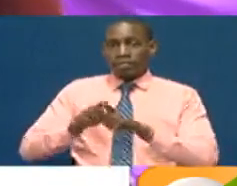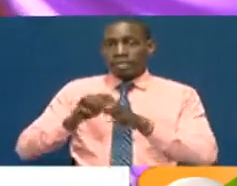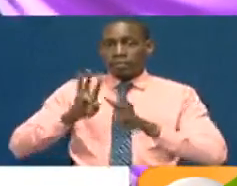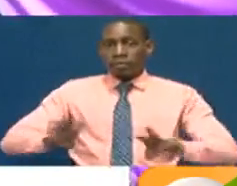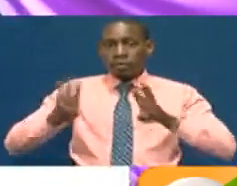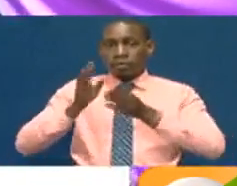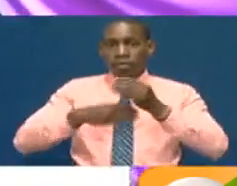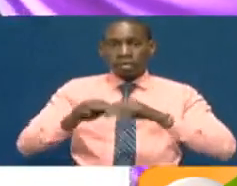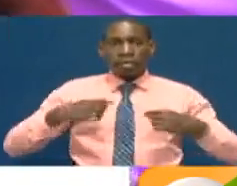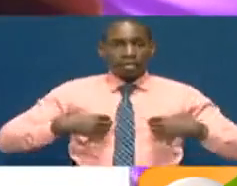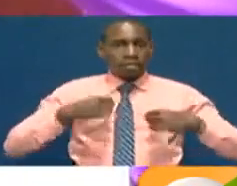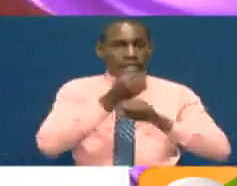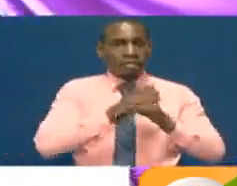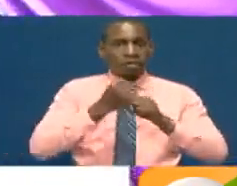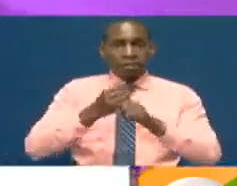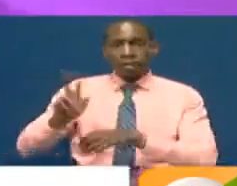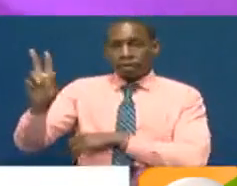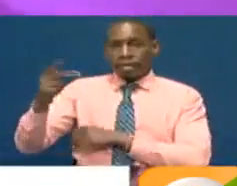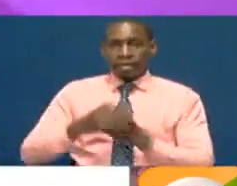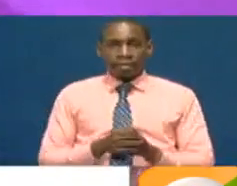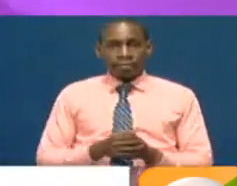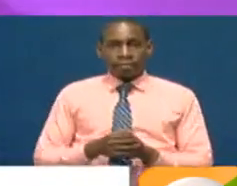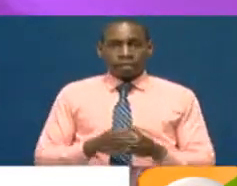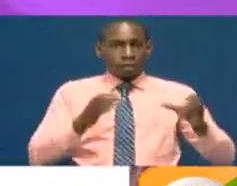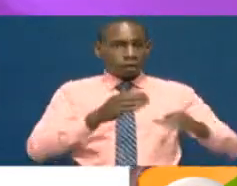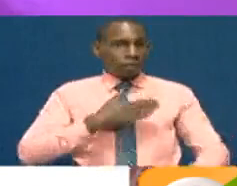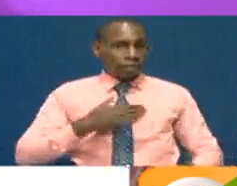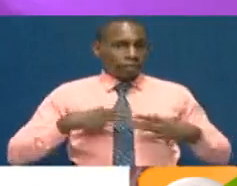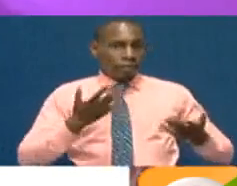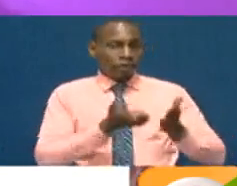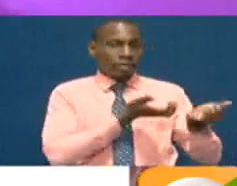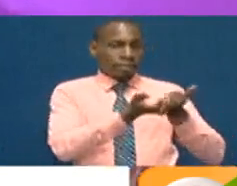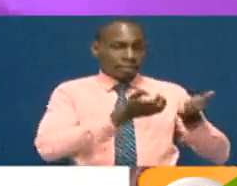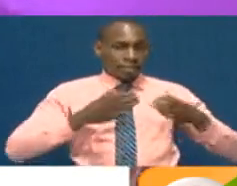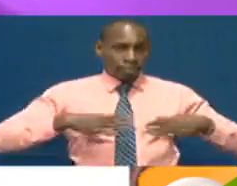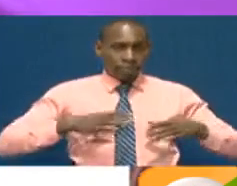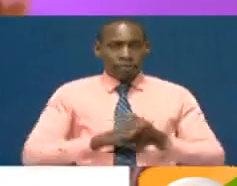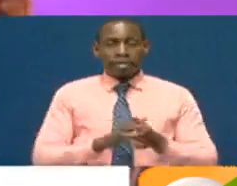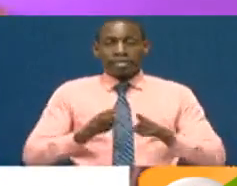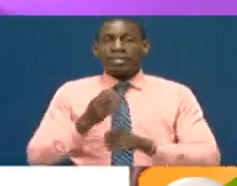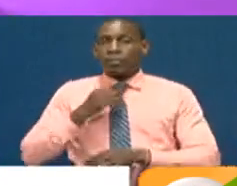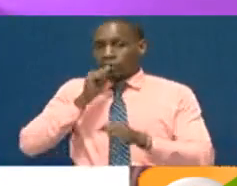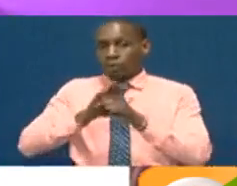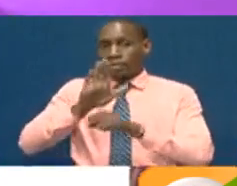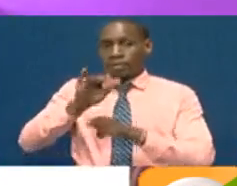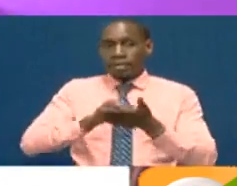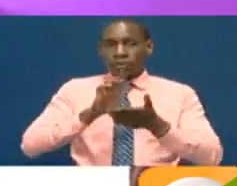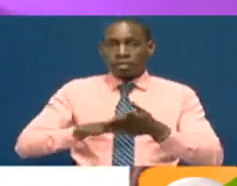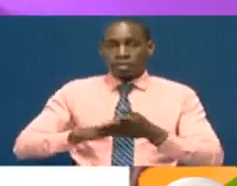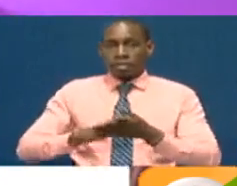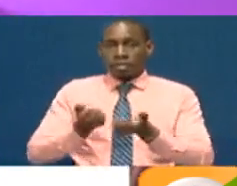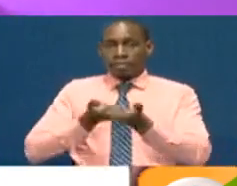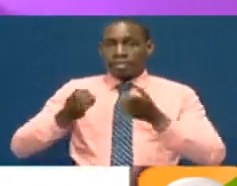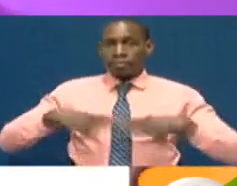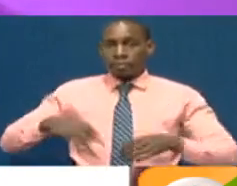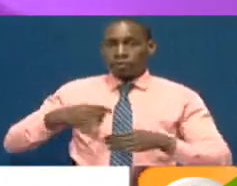anastahili kuuza nguo zinatengenezwa Kenya. Nimetoka kwa jamii ambao watu wanapiga biashara. I want to assure the Mituba people,